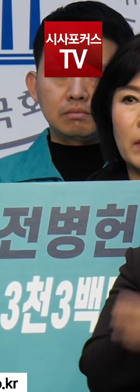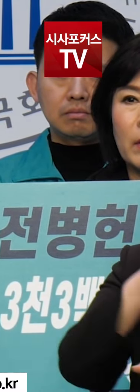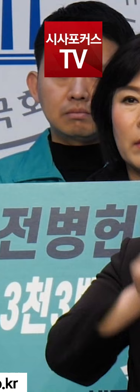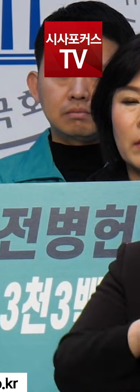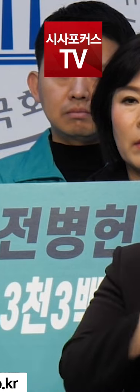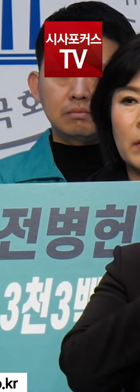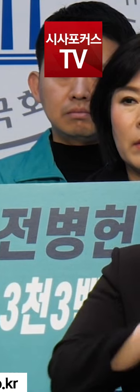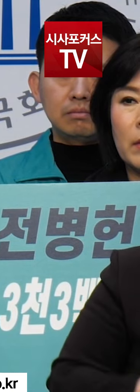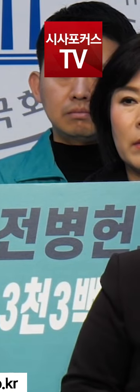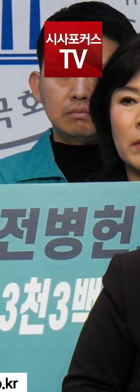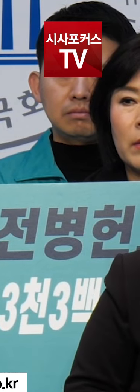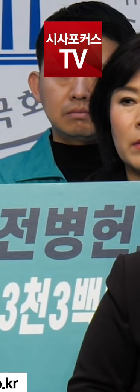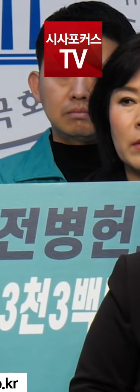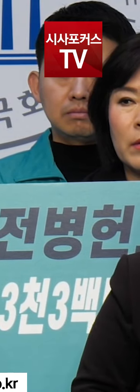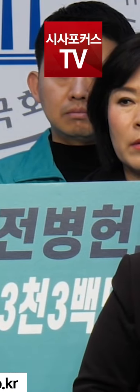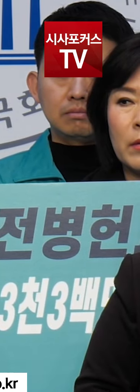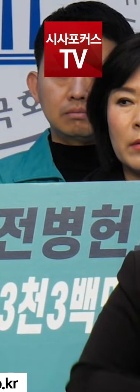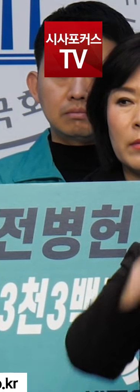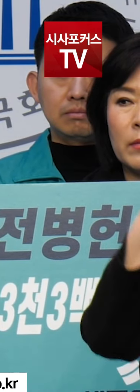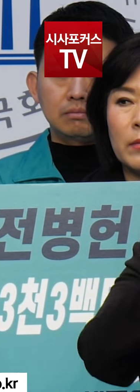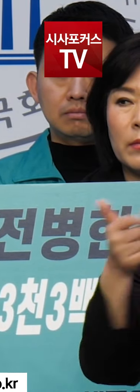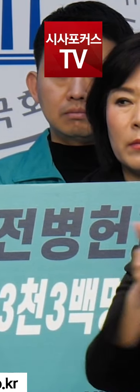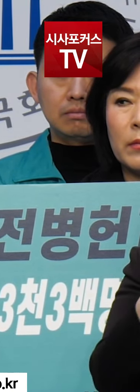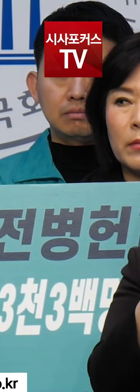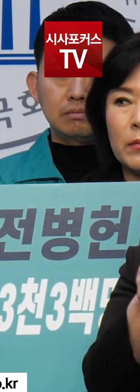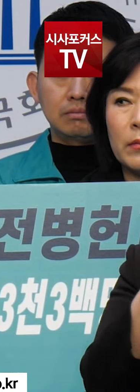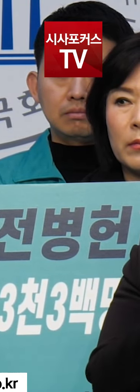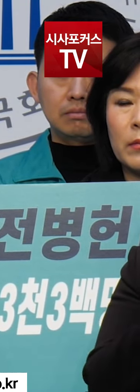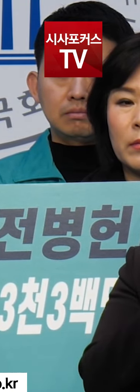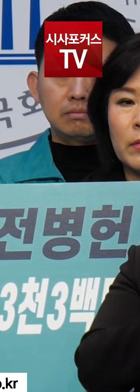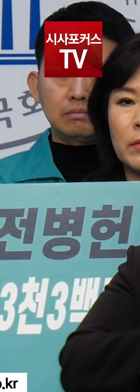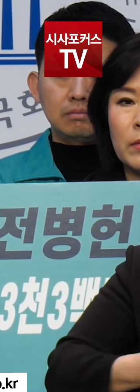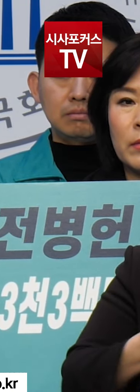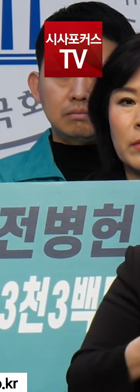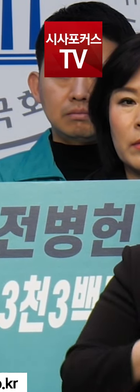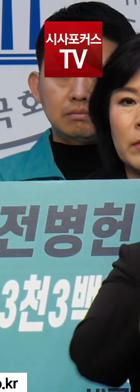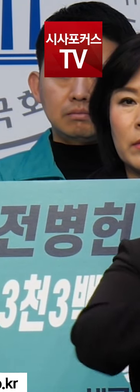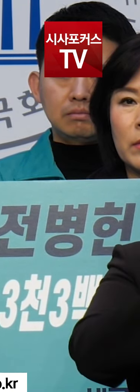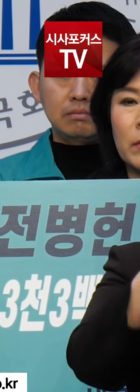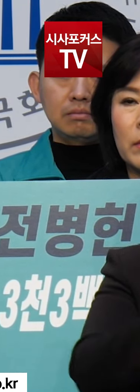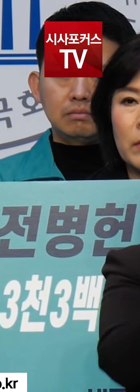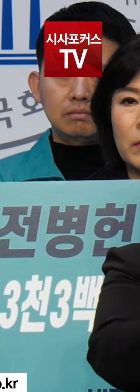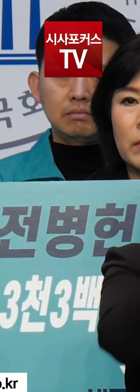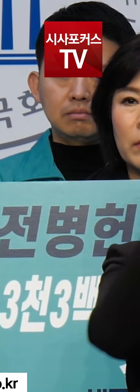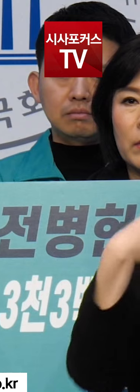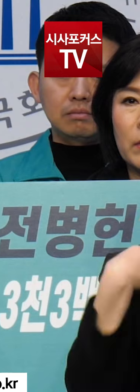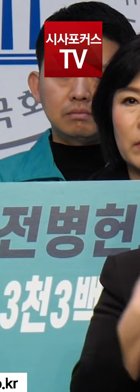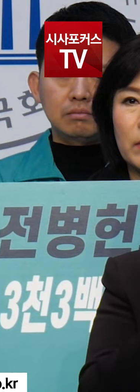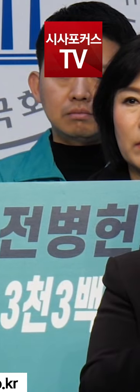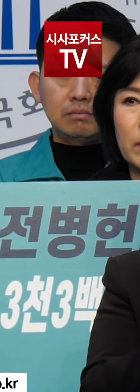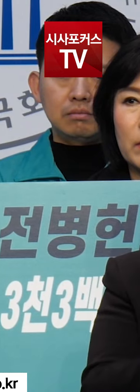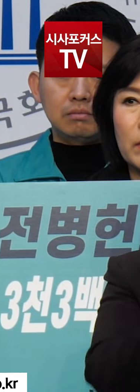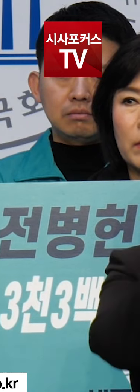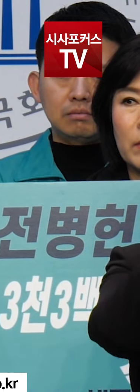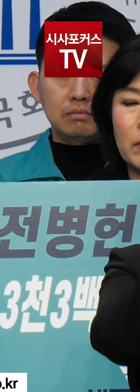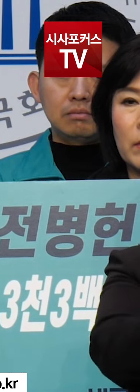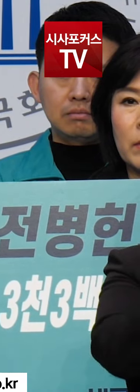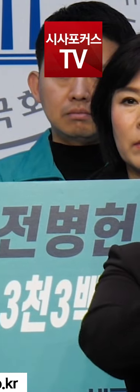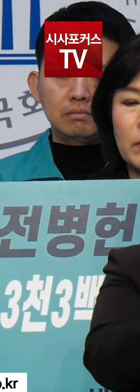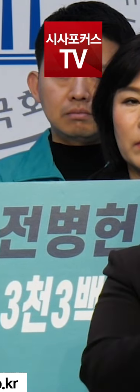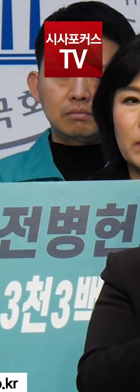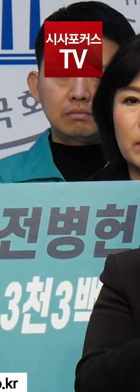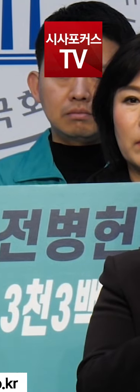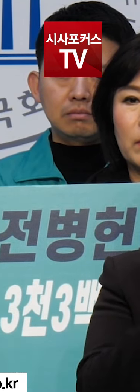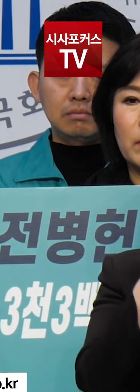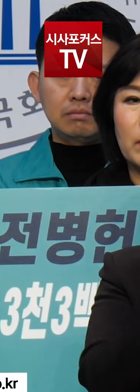당대표 방탄에만 총력을 기울이니 2년 동안 무도한 정권 견제에는 무능했습니다.